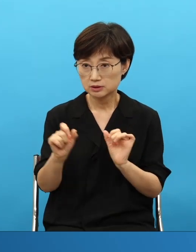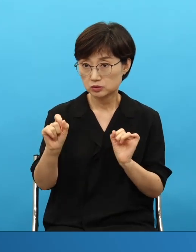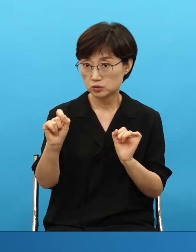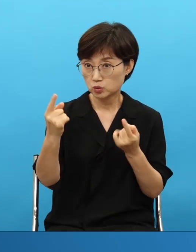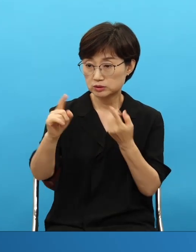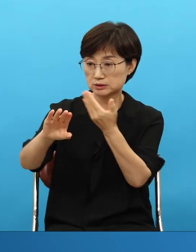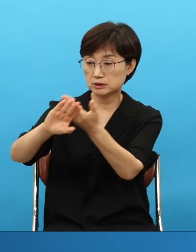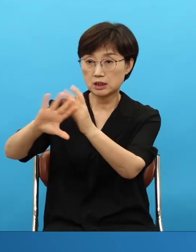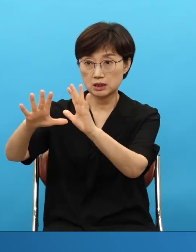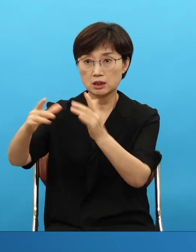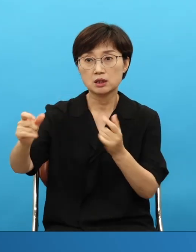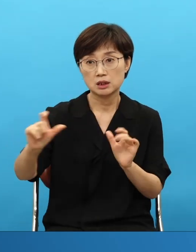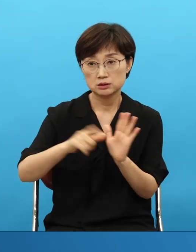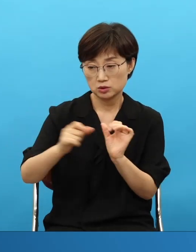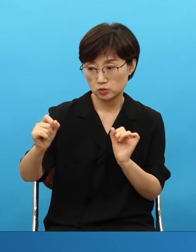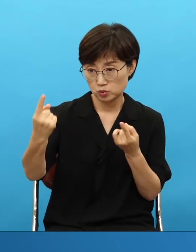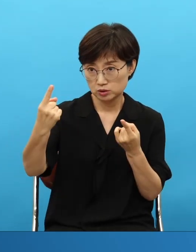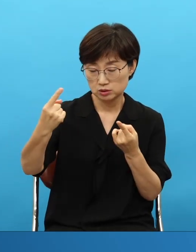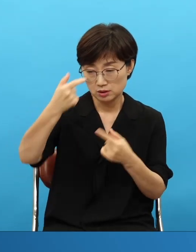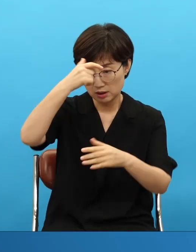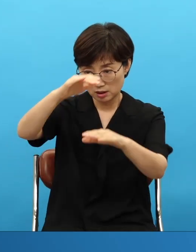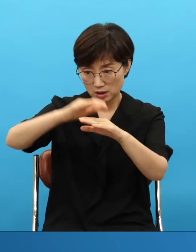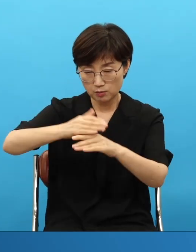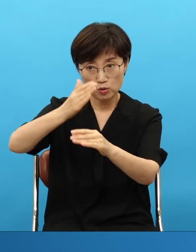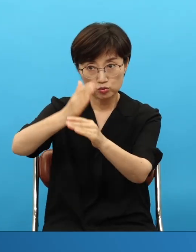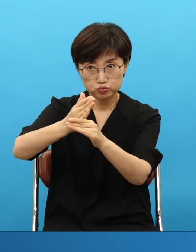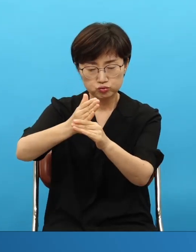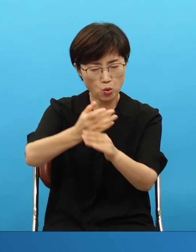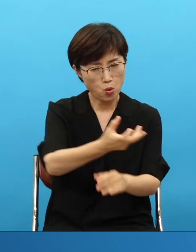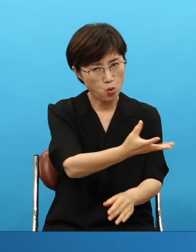똑같이 예배드리는 곳도 많습니다.